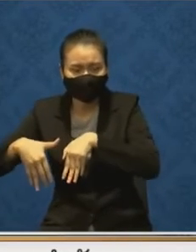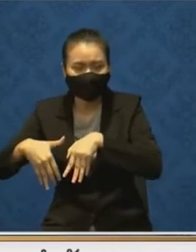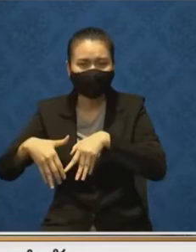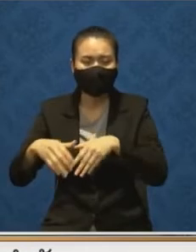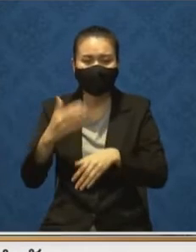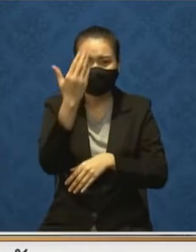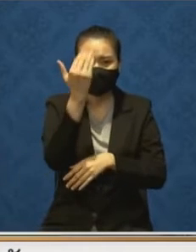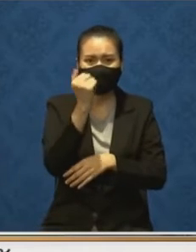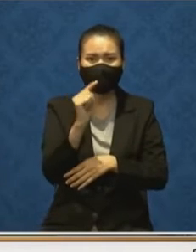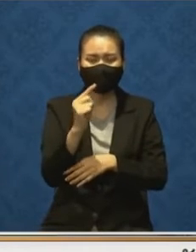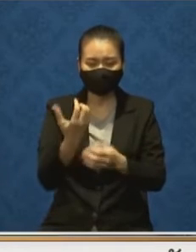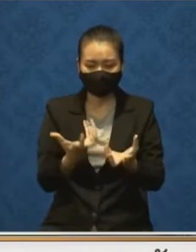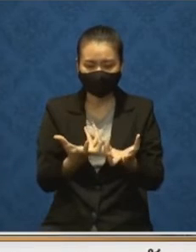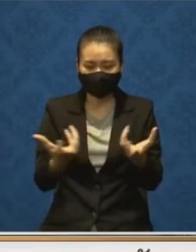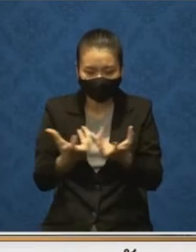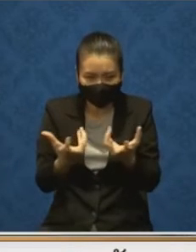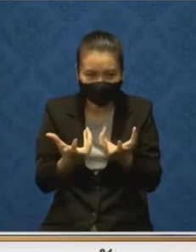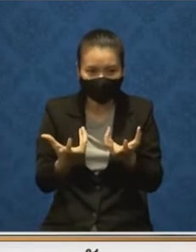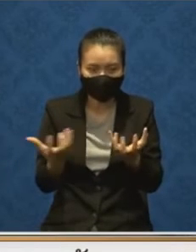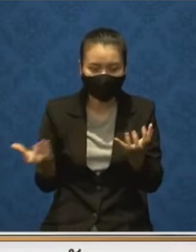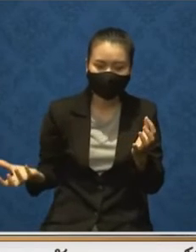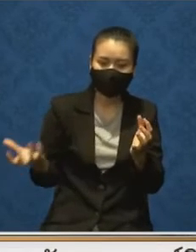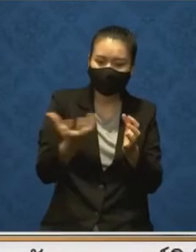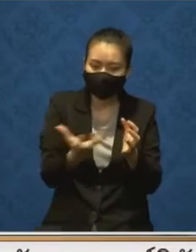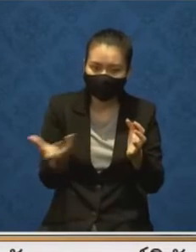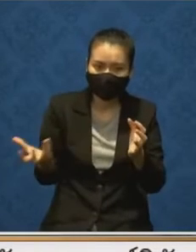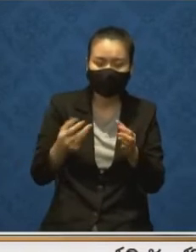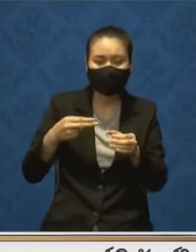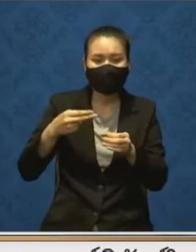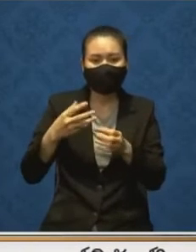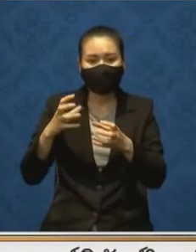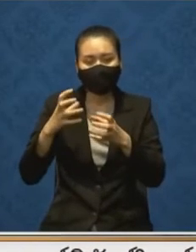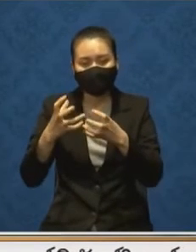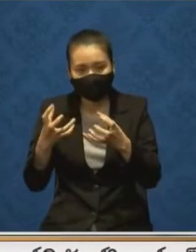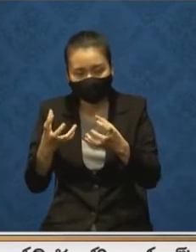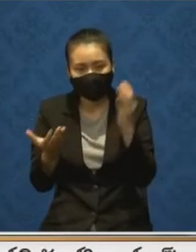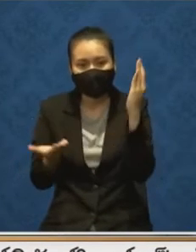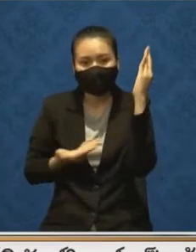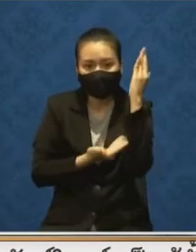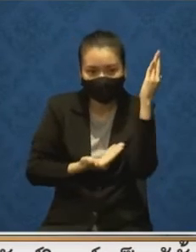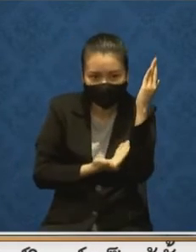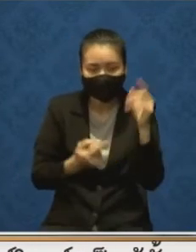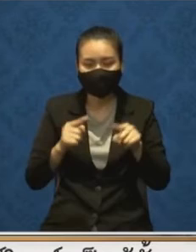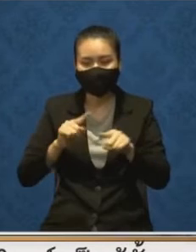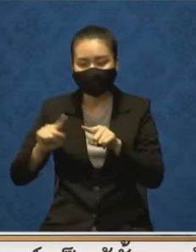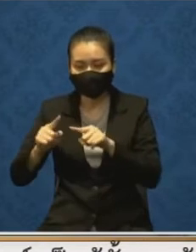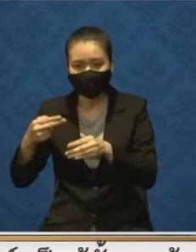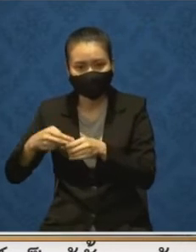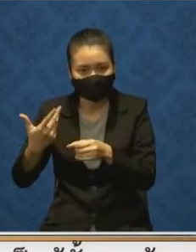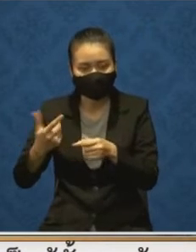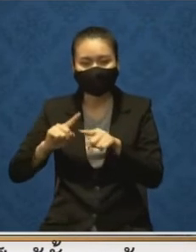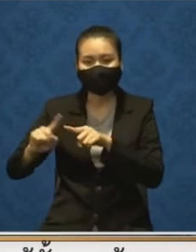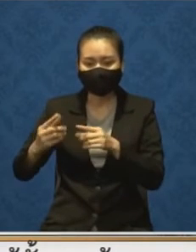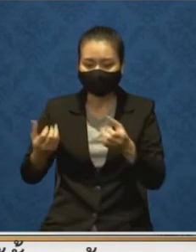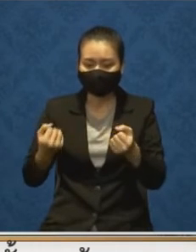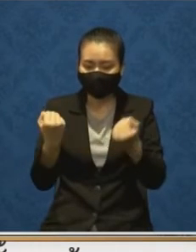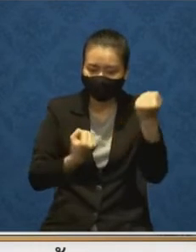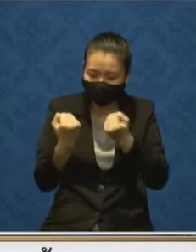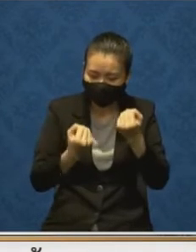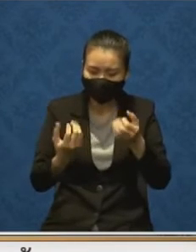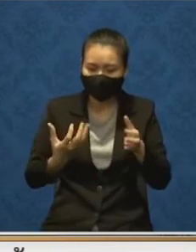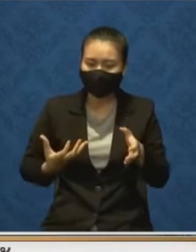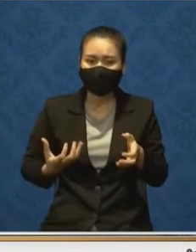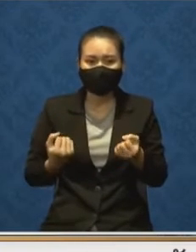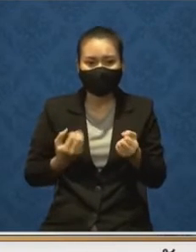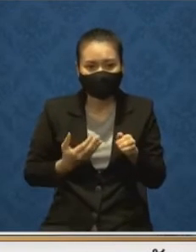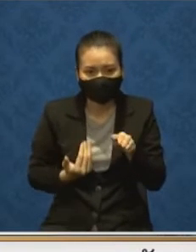การขนสินค้าผลปาล์มน้ำมันประชาชนสัญจรไปมาในแต่ละที่แล้วประชาชนบางส่วน